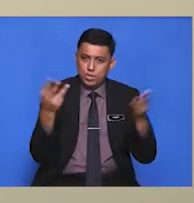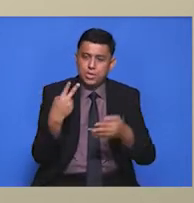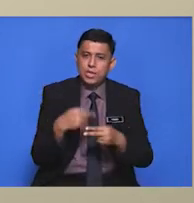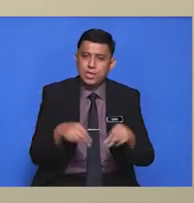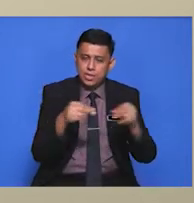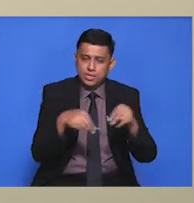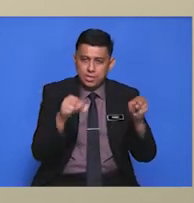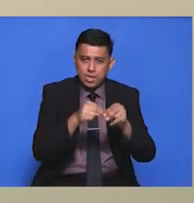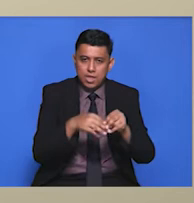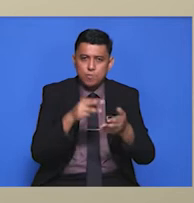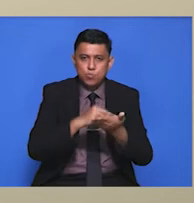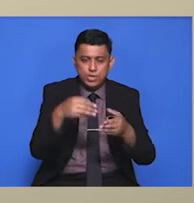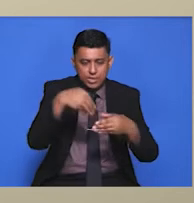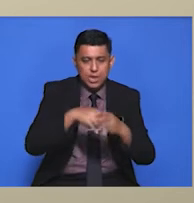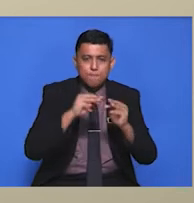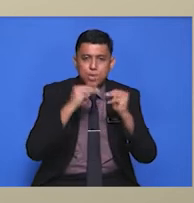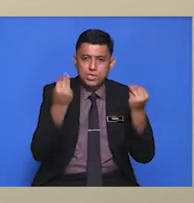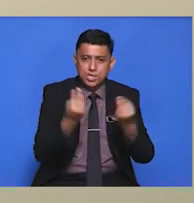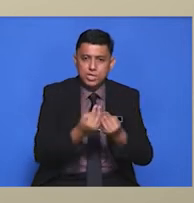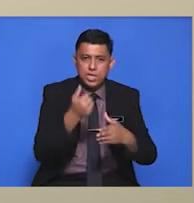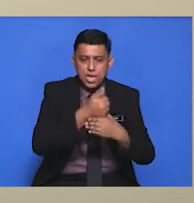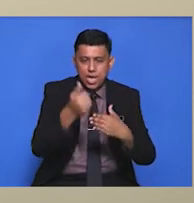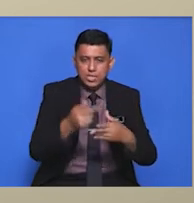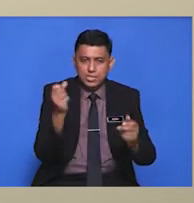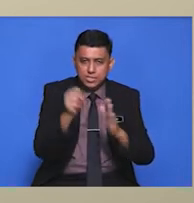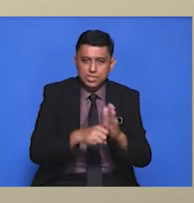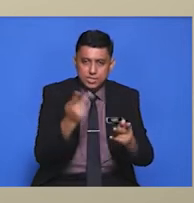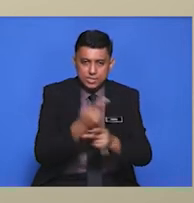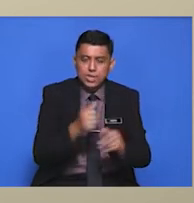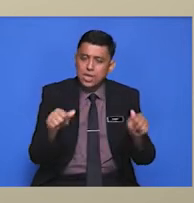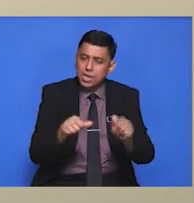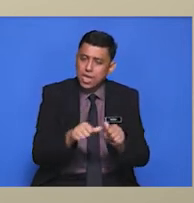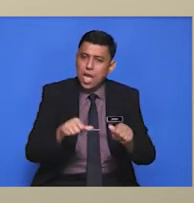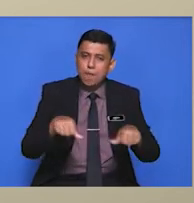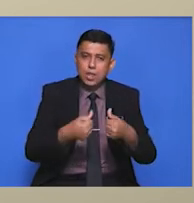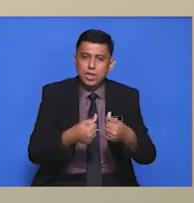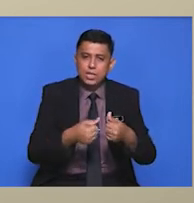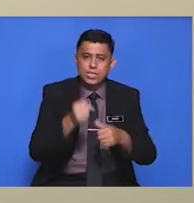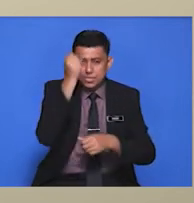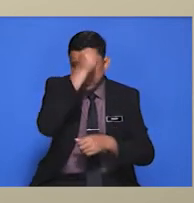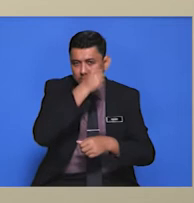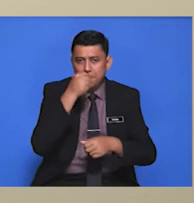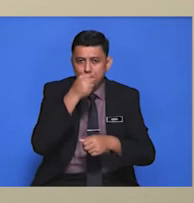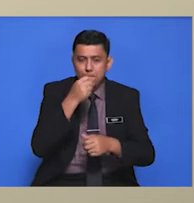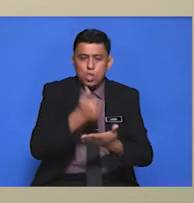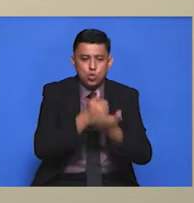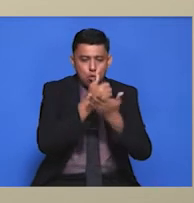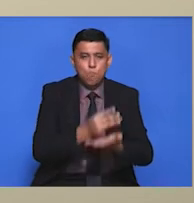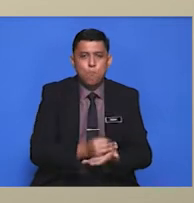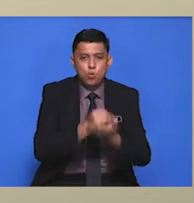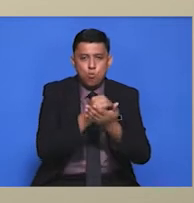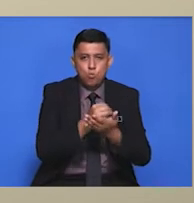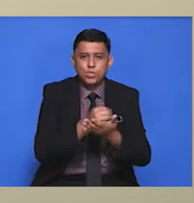murni dalam masyarakat. Akhir sekali, dengan mengamalkan sikap tolong-menolong ini, kita juga